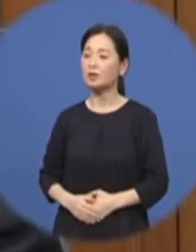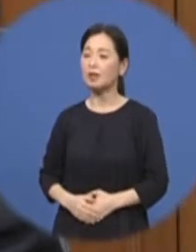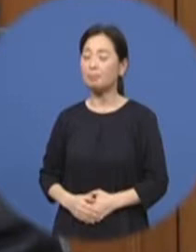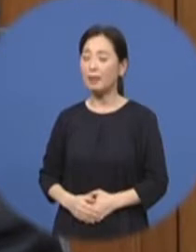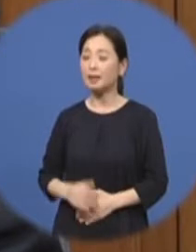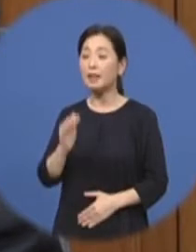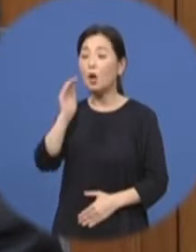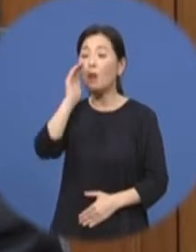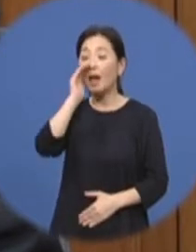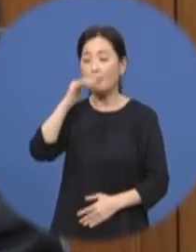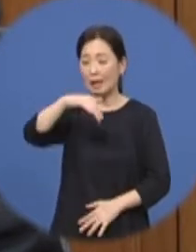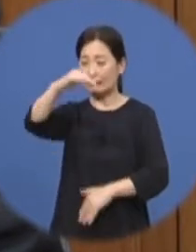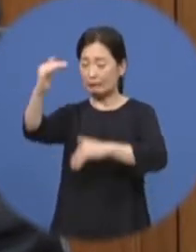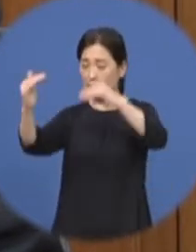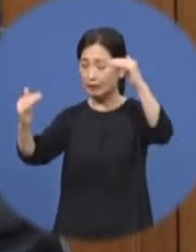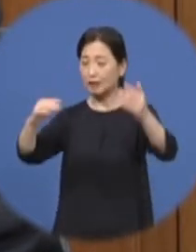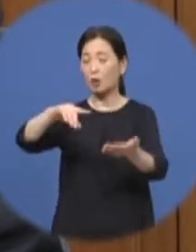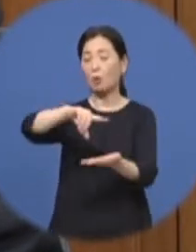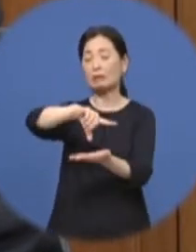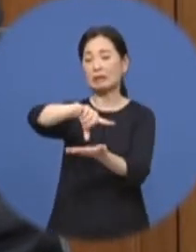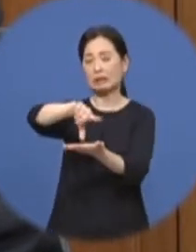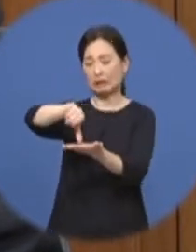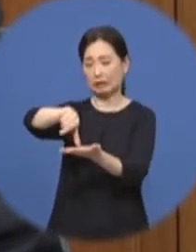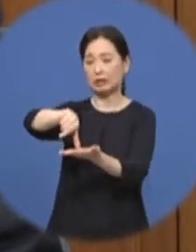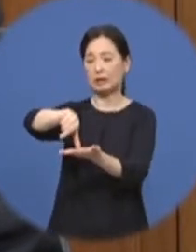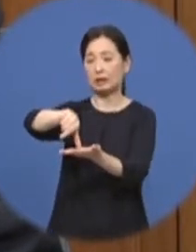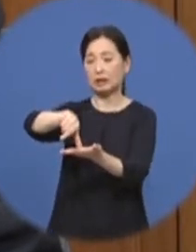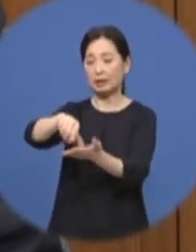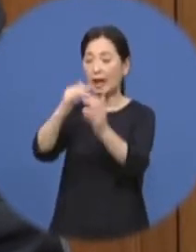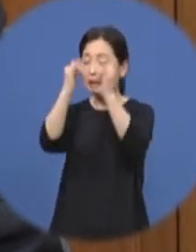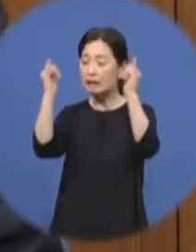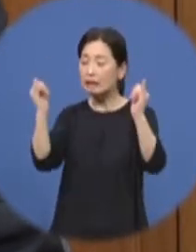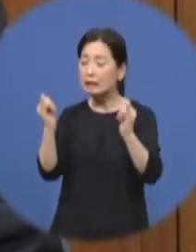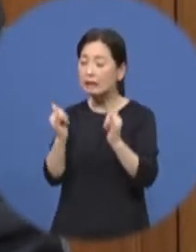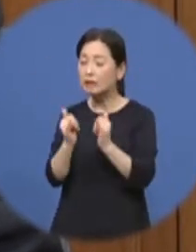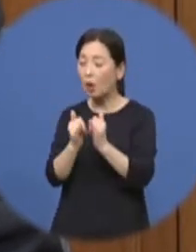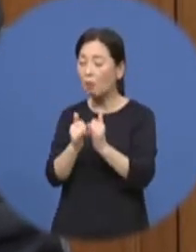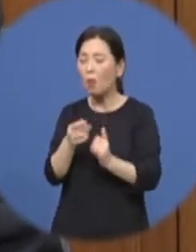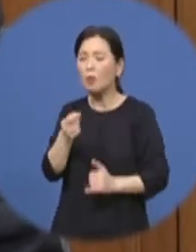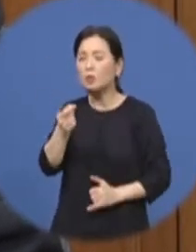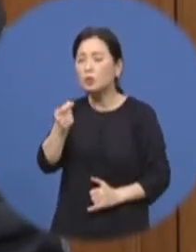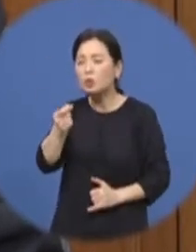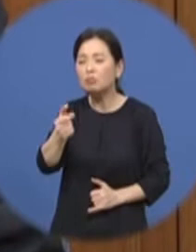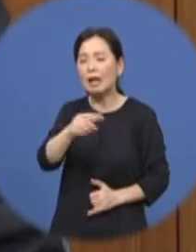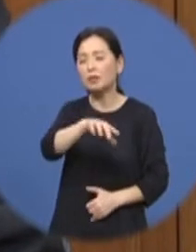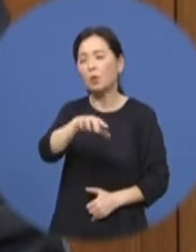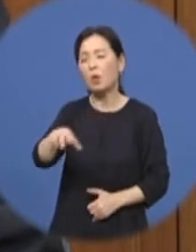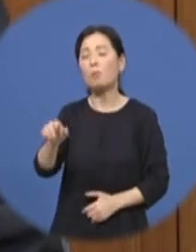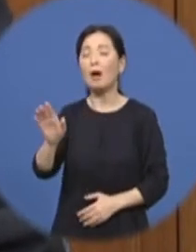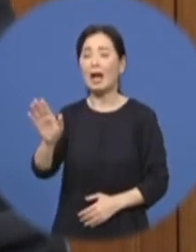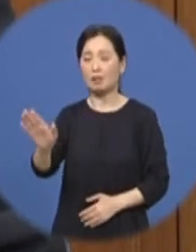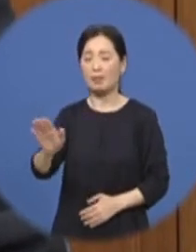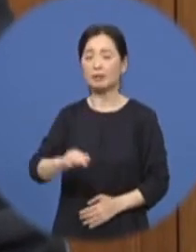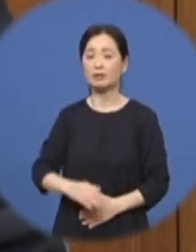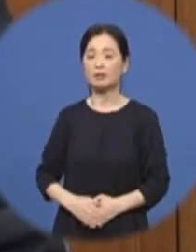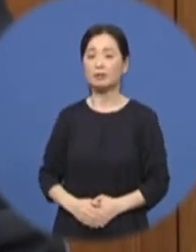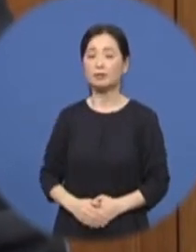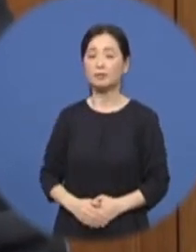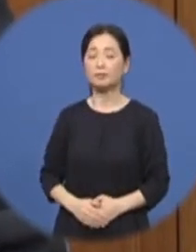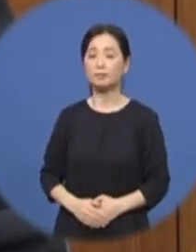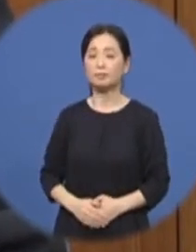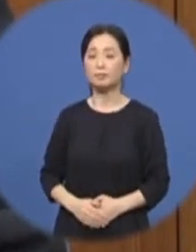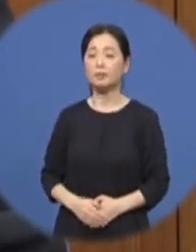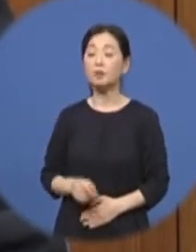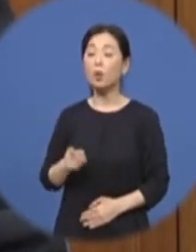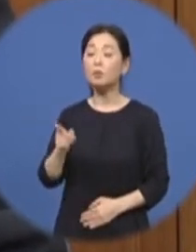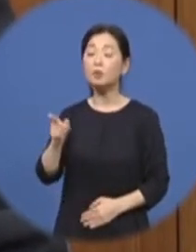は中山間地域で、なかなか人口も少なくて大変なところがいっぱいあります。でそういうところでですね、皆